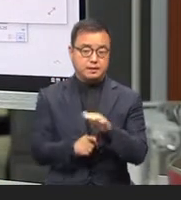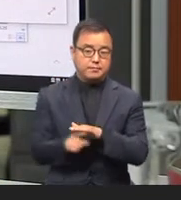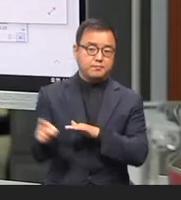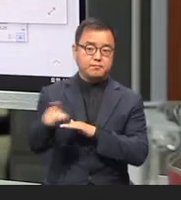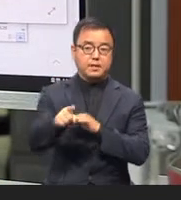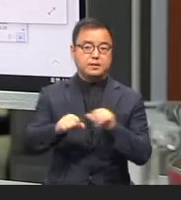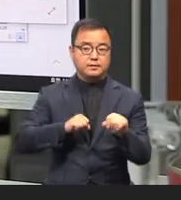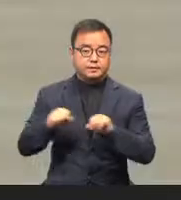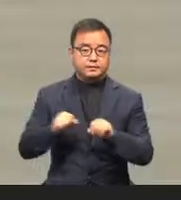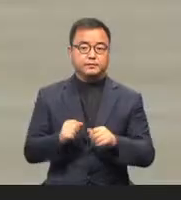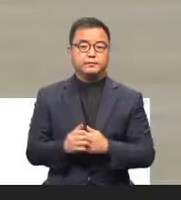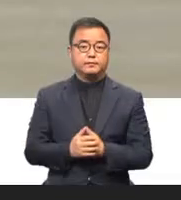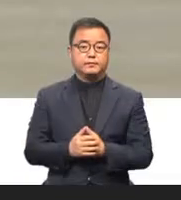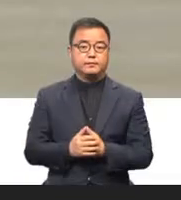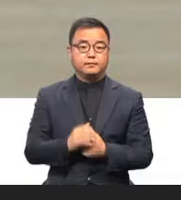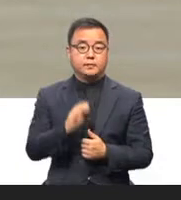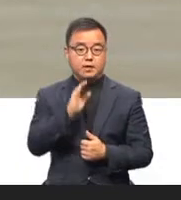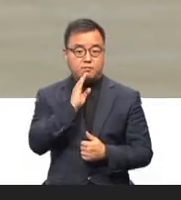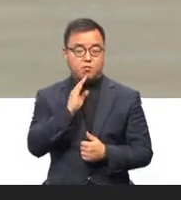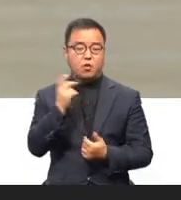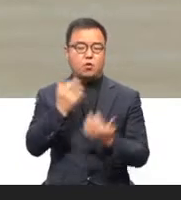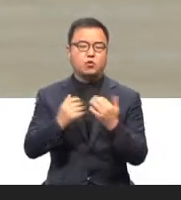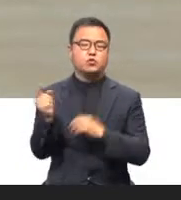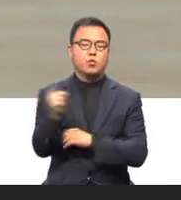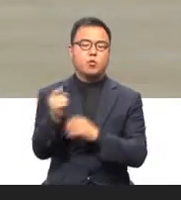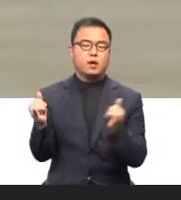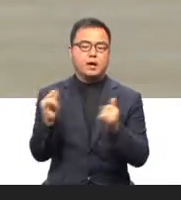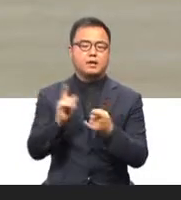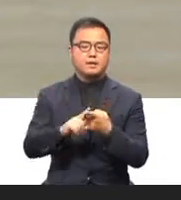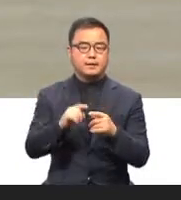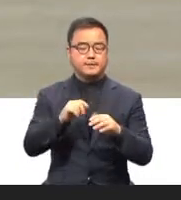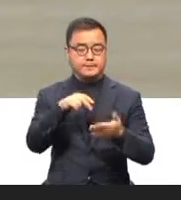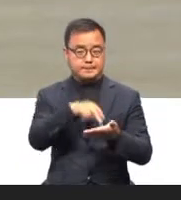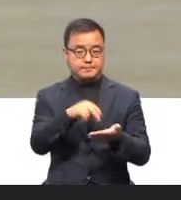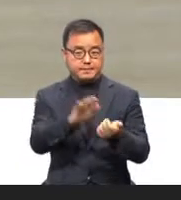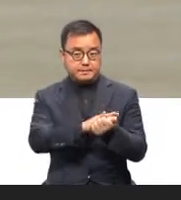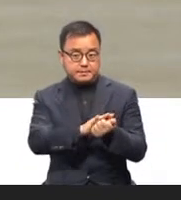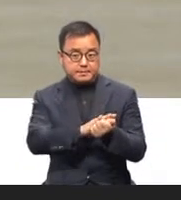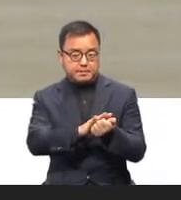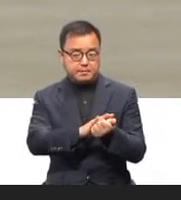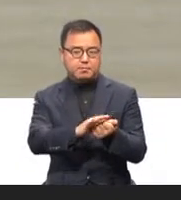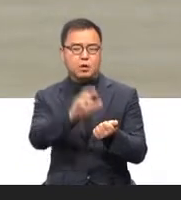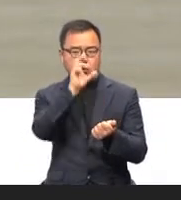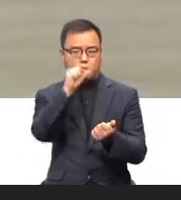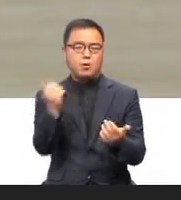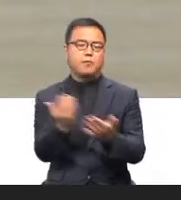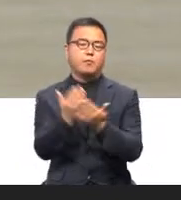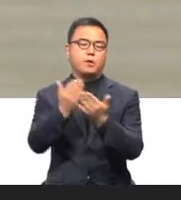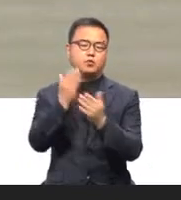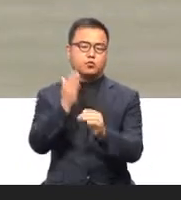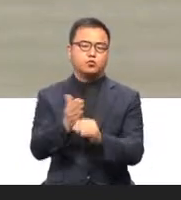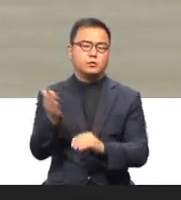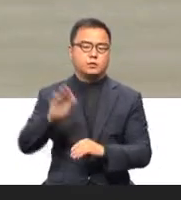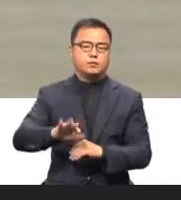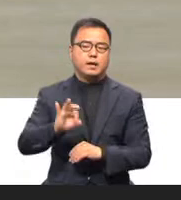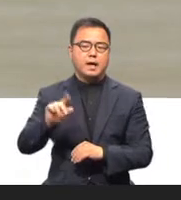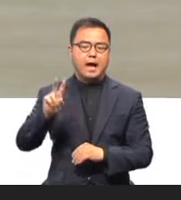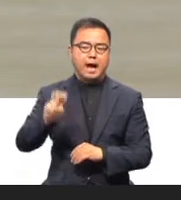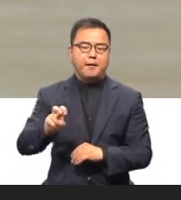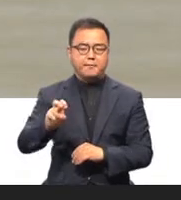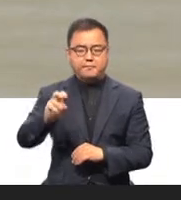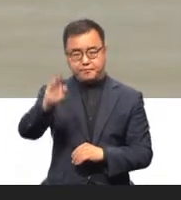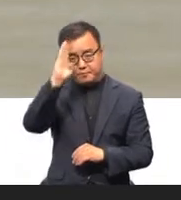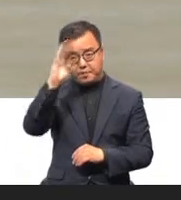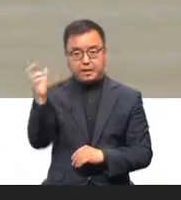있습니다. 물론 소방관에 대한 처우 자체가 많이 좋아지고 있는 건 사실인데 그 암투병 소방관에 대한